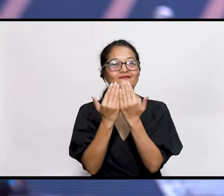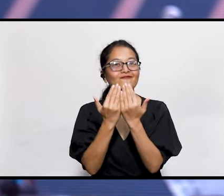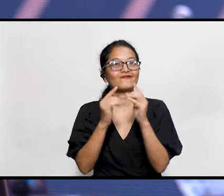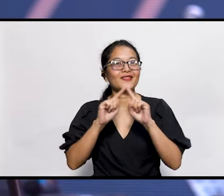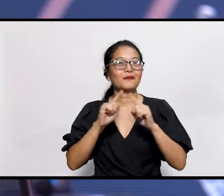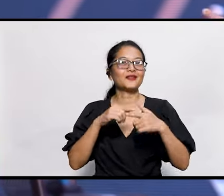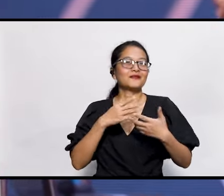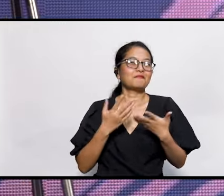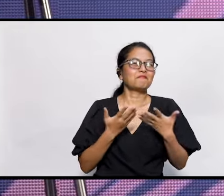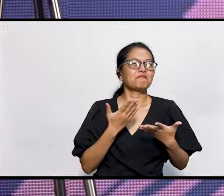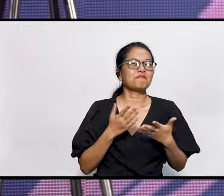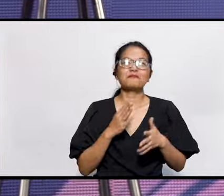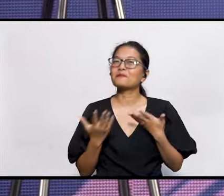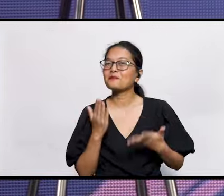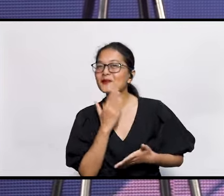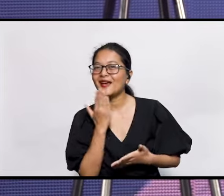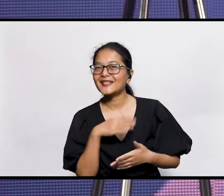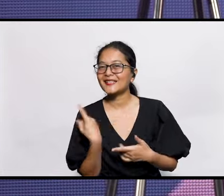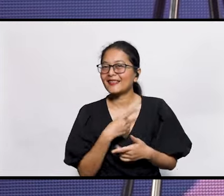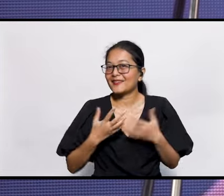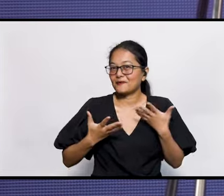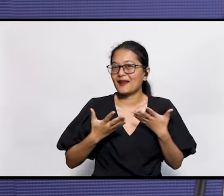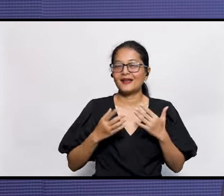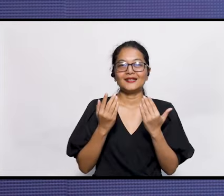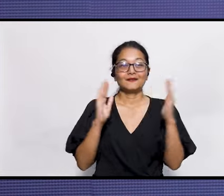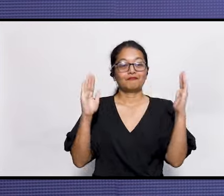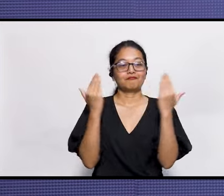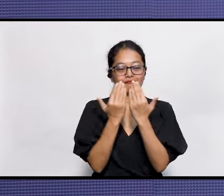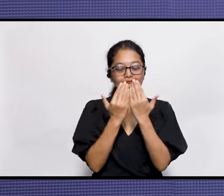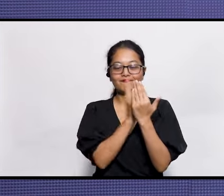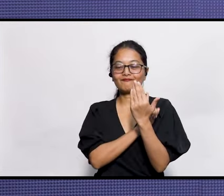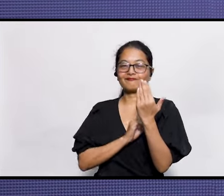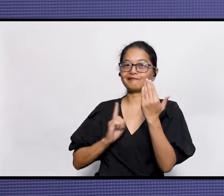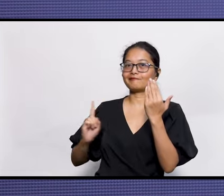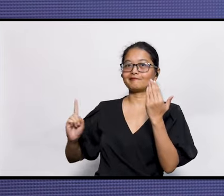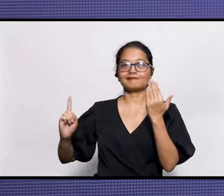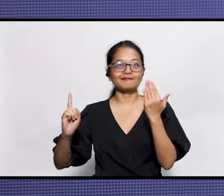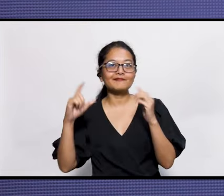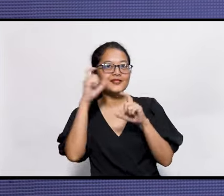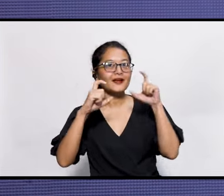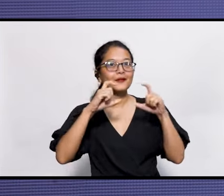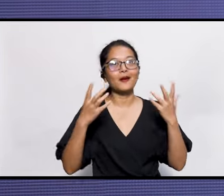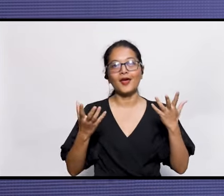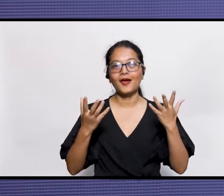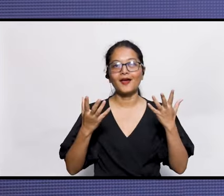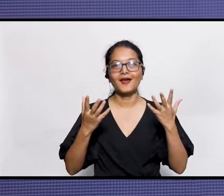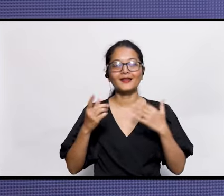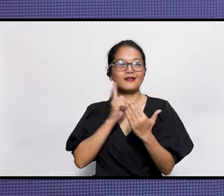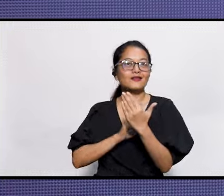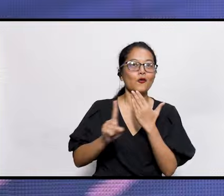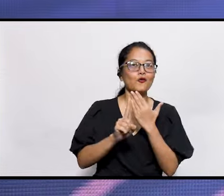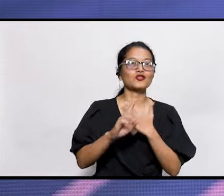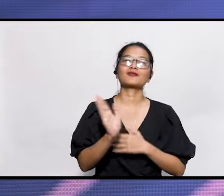akan u-urn pasti kita enggak akan terobos nah di dalam kehidupan iman kita banyak